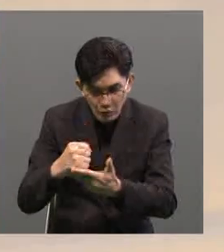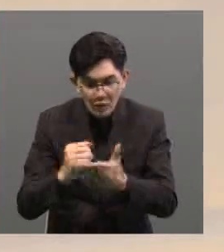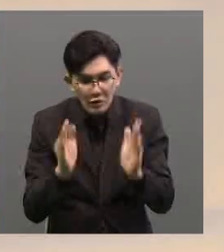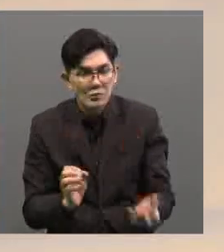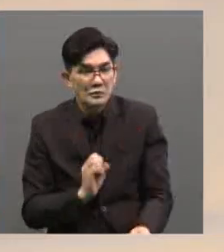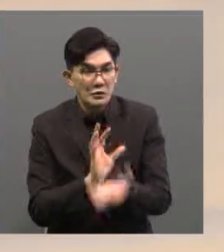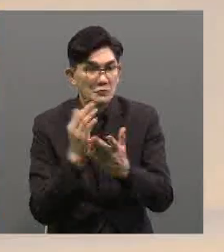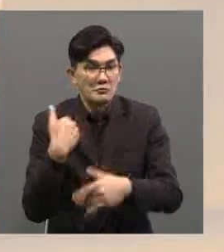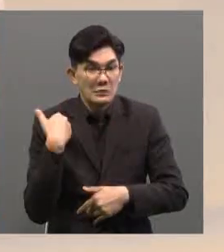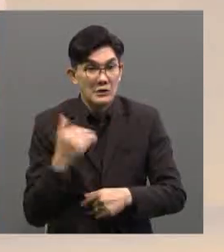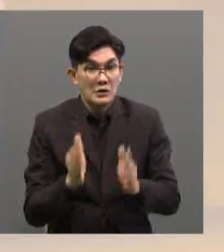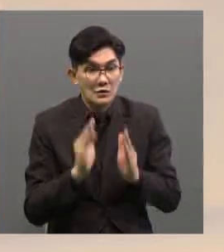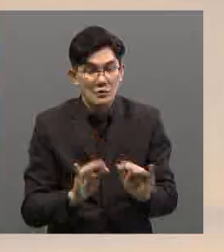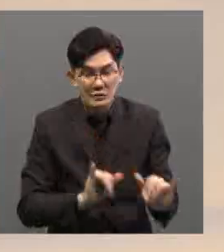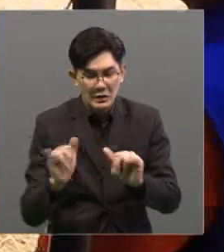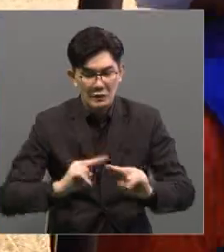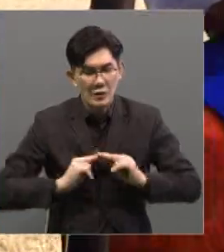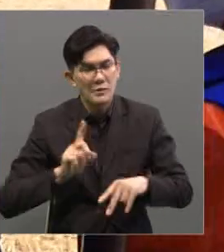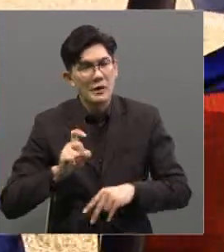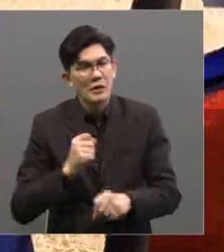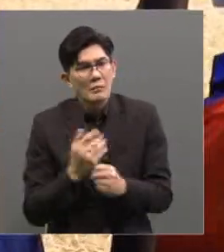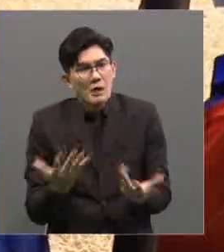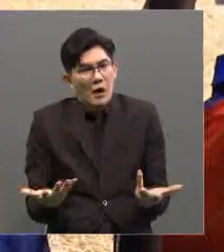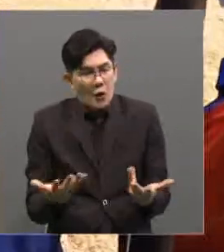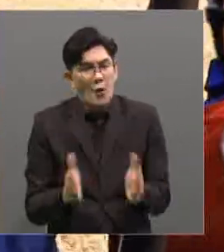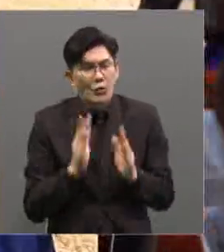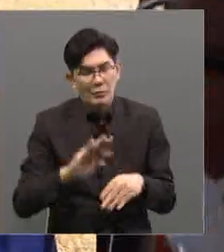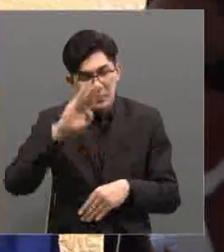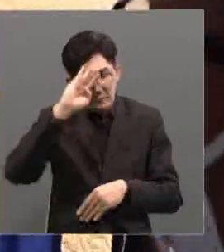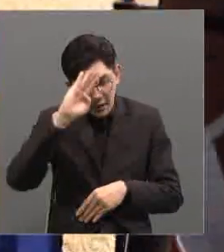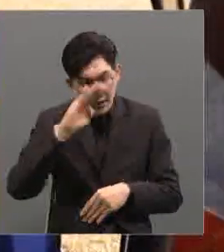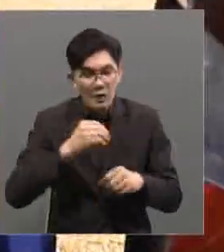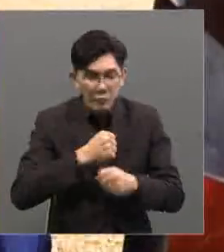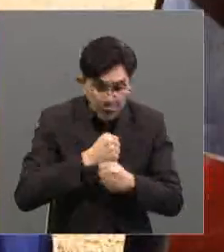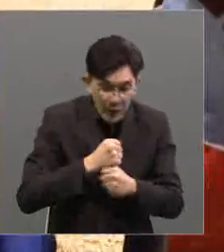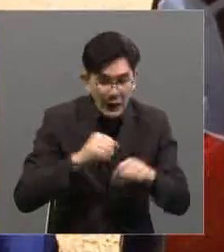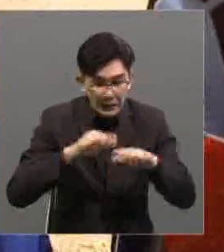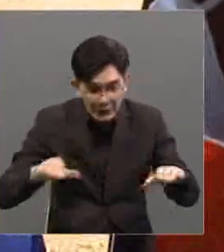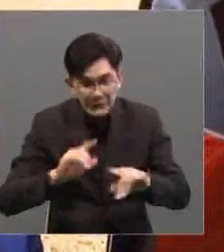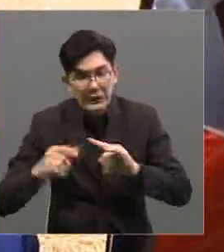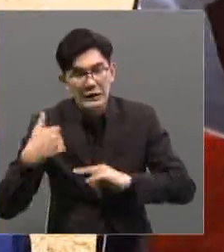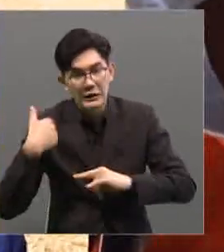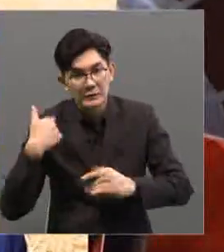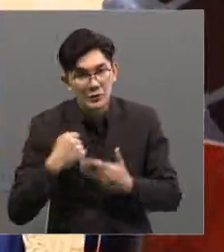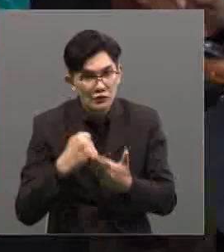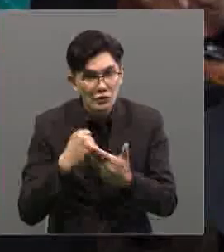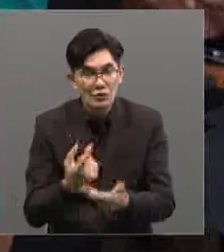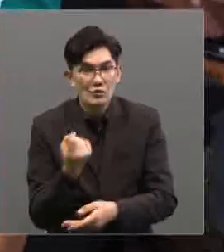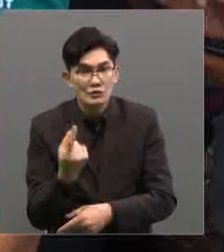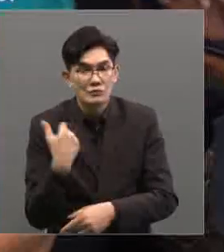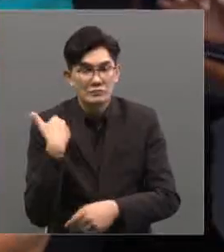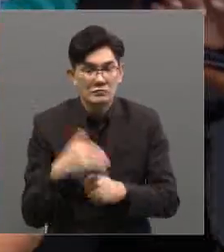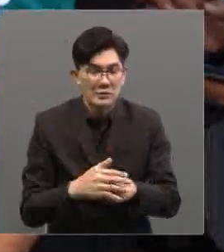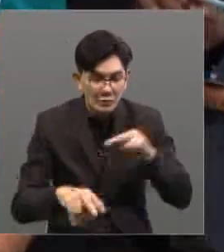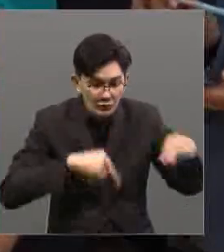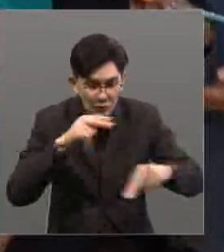บโดยเฉพาะผู้ที่เคลื่อนย้ายตัวเองไม่ได้ก็คือผู้ป่วยติดเตียงกลุ่มเปราะบางอย่างเช่นผู้สูงอายุและก็เด็กเล็กตอนนี้นะครับสามารถควบคุมเ